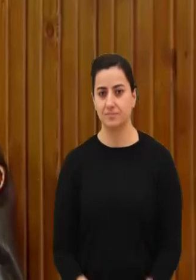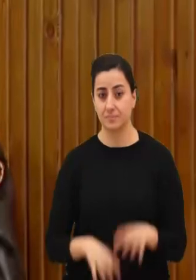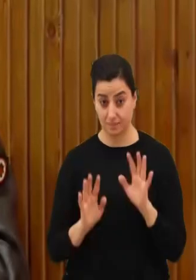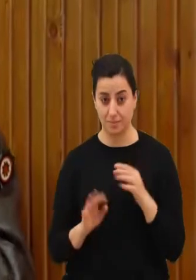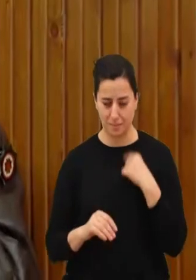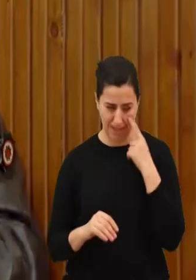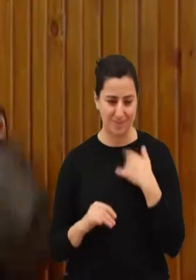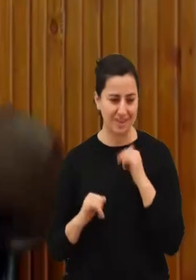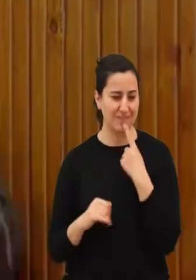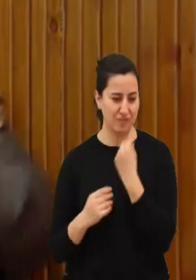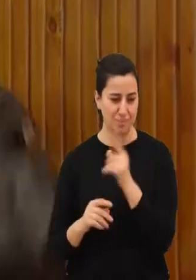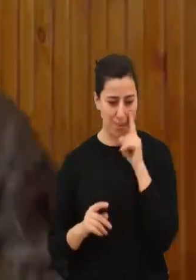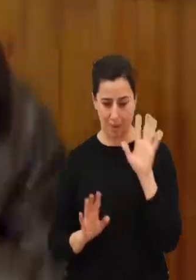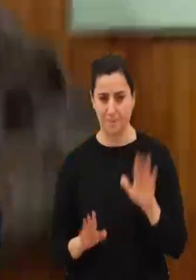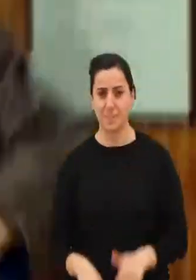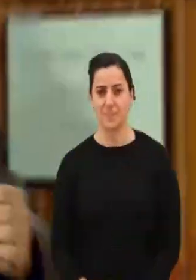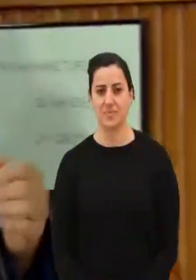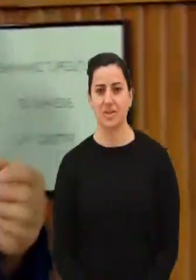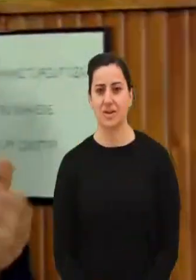Şimdi ben onu neşelerim seni. Dur bak şimdi.